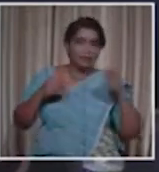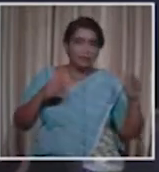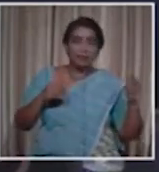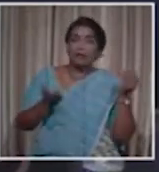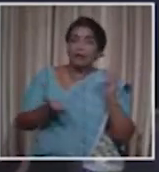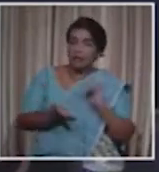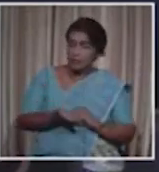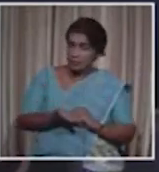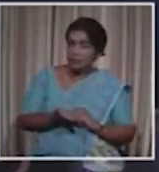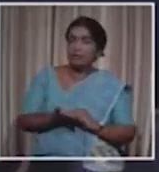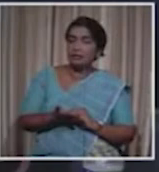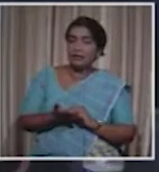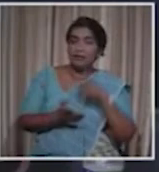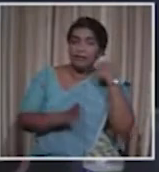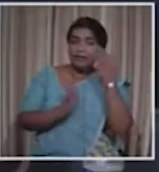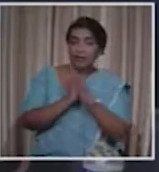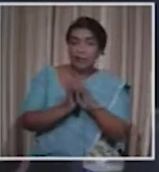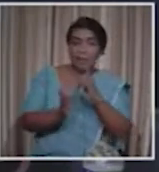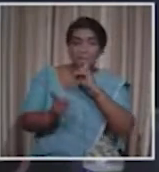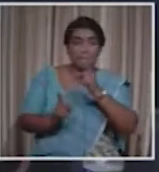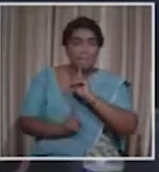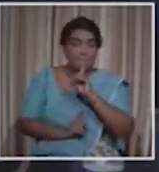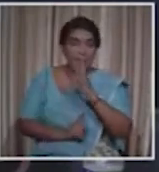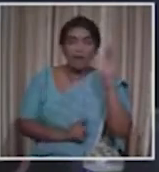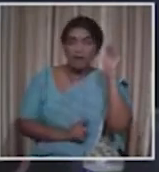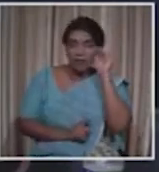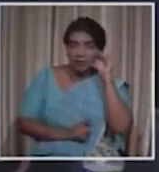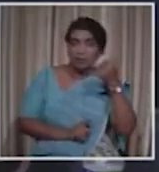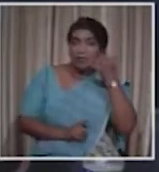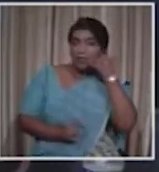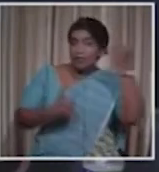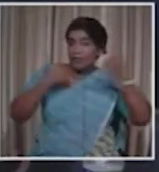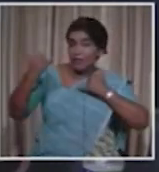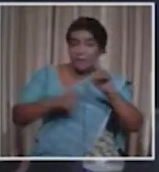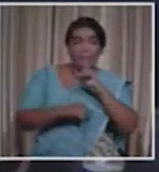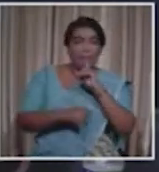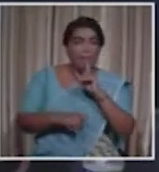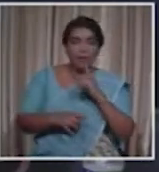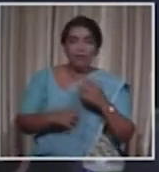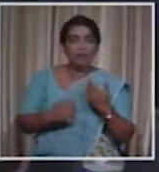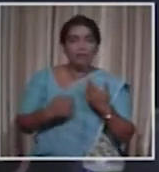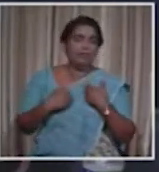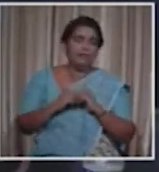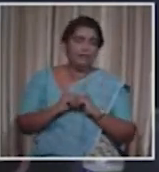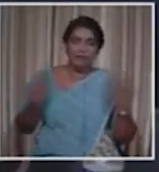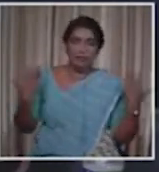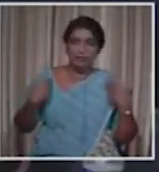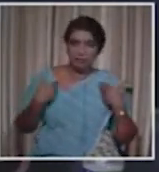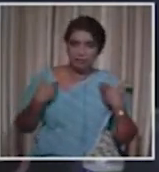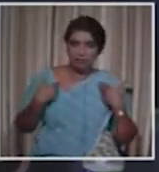ආපහු සමාජ මාධ්‍යෙන් බැනුම් අහන්නට ටෙලිෆෝන් වලින් බැනුම් අහන්නට අපිට උවමනා නැහැ.